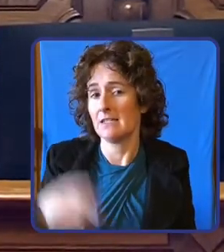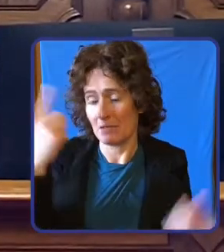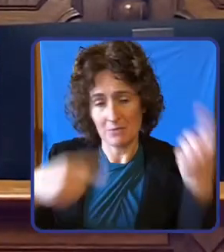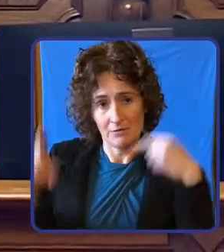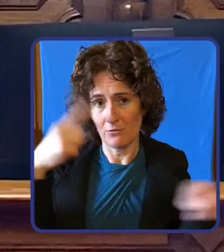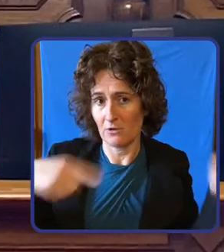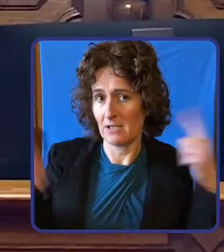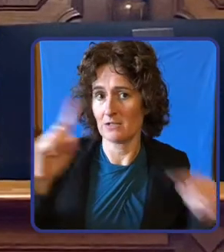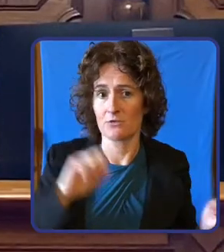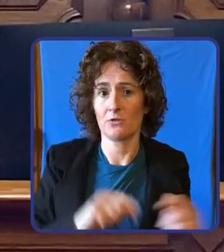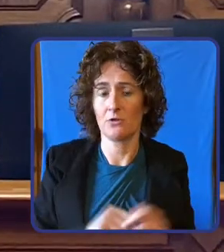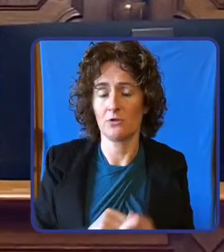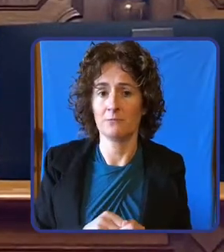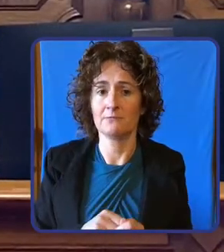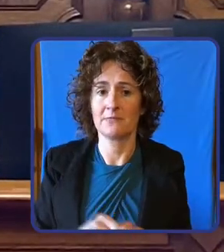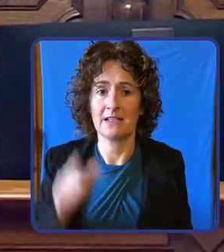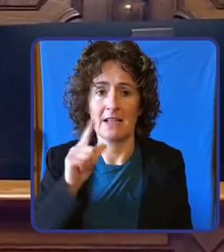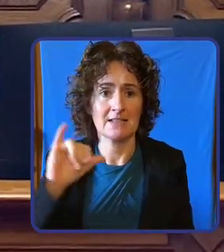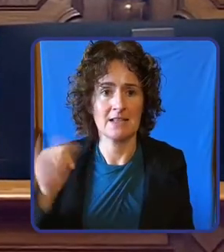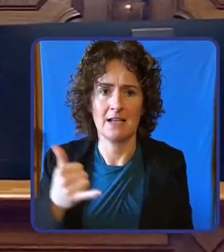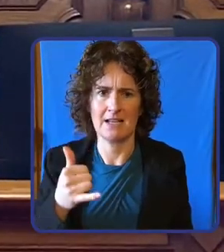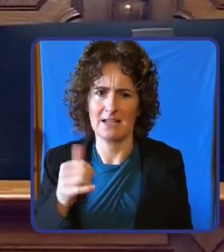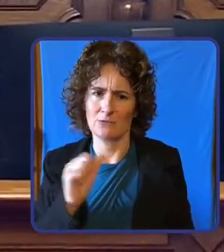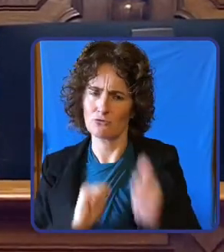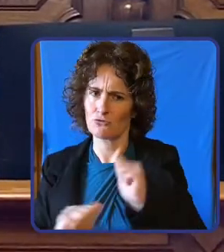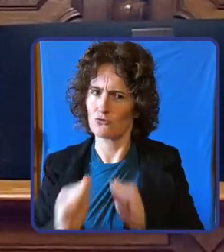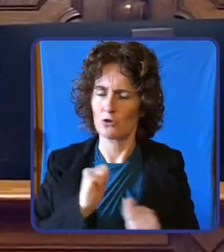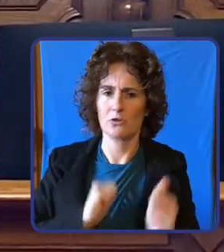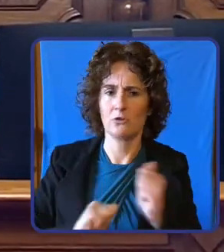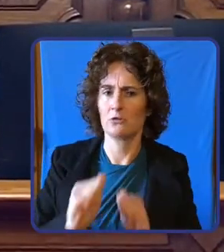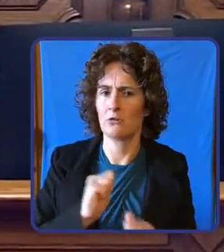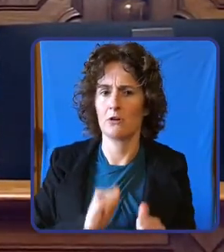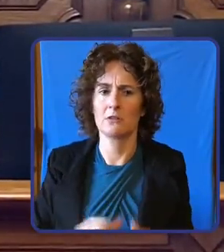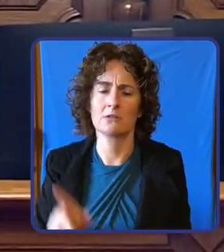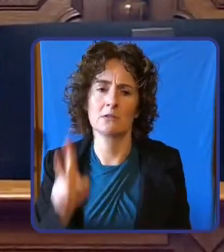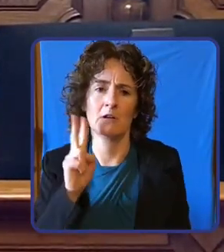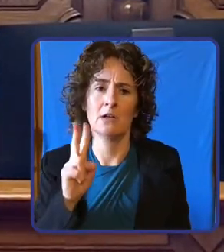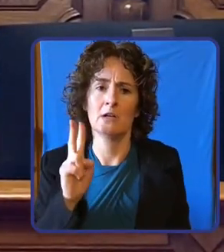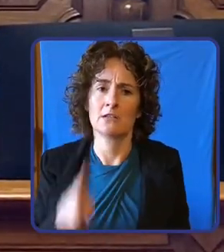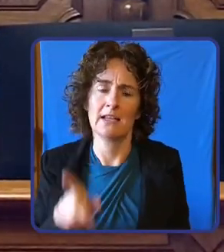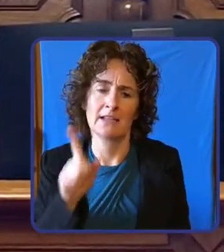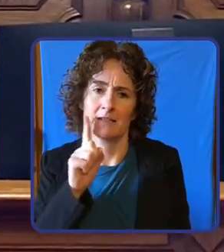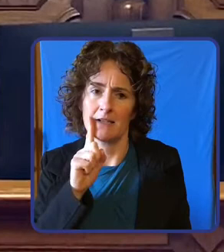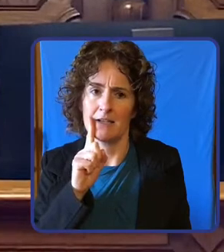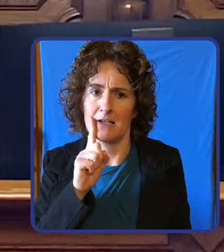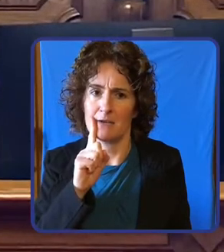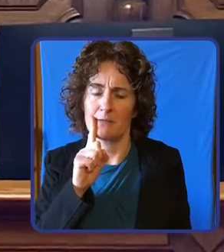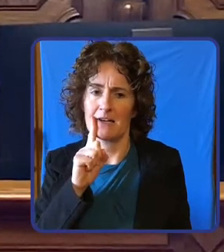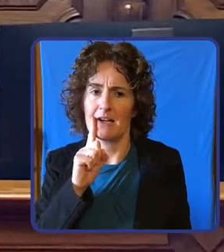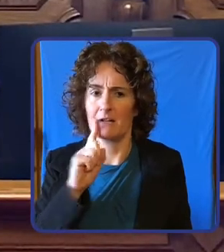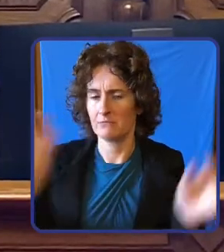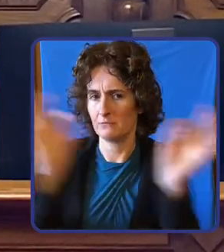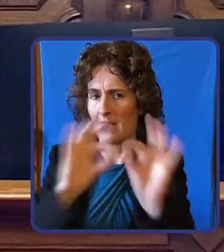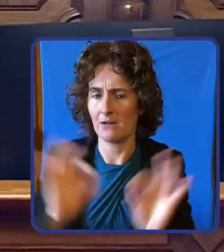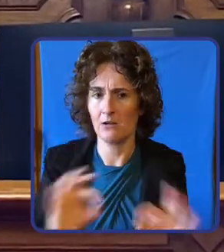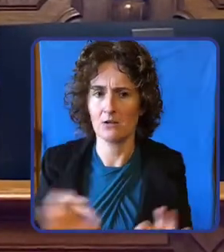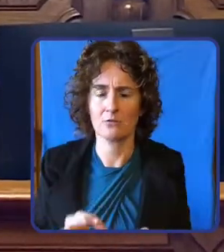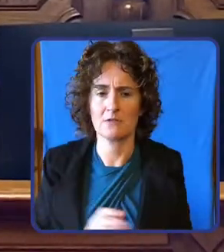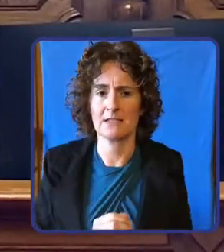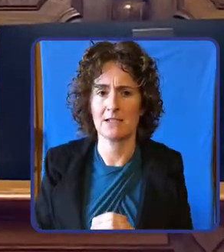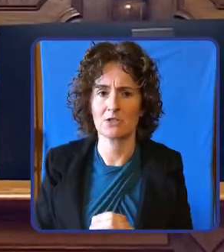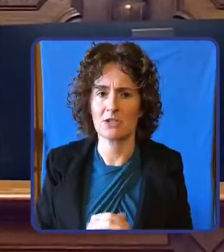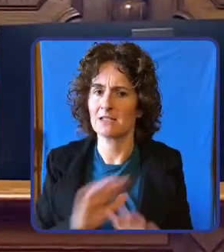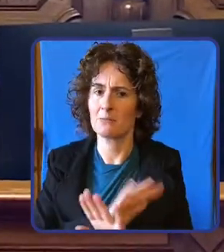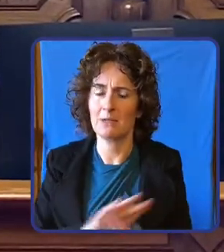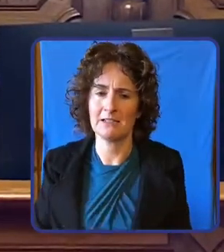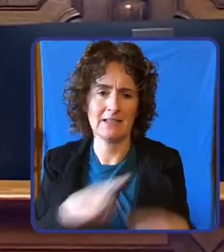mennyit sanyargatta Kendi Imrét és vállalkozásán. Jó, tehát szíve joga bárkinek, Lázár Jánosnak is, Paragi úrnak